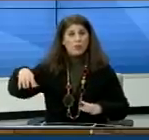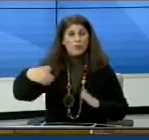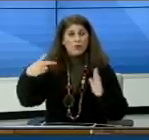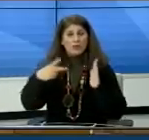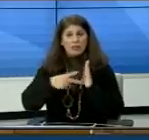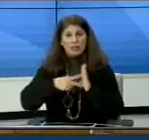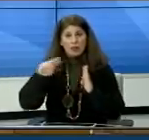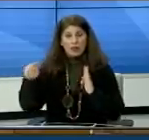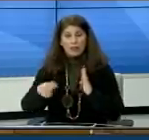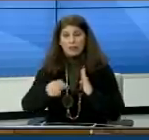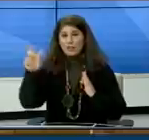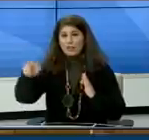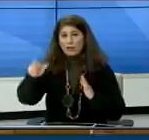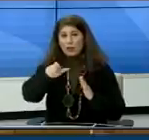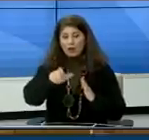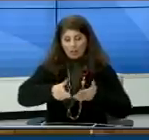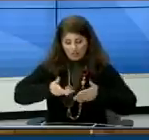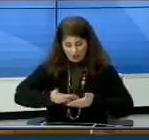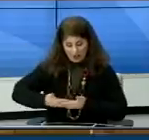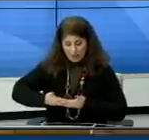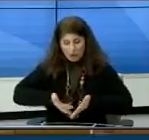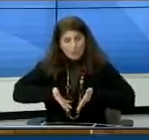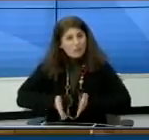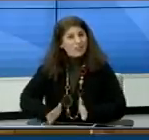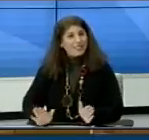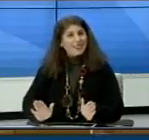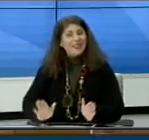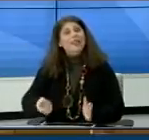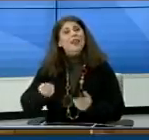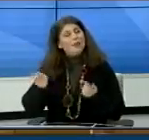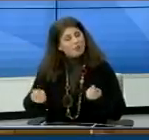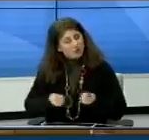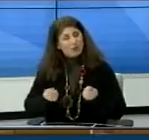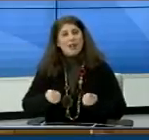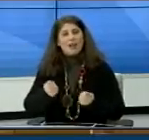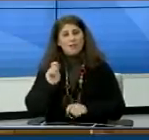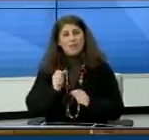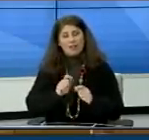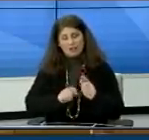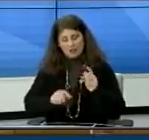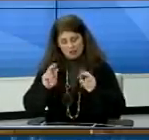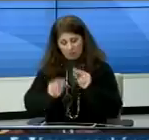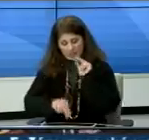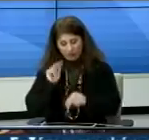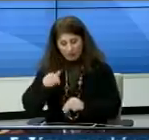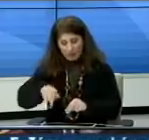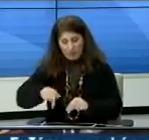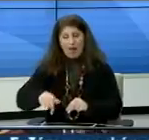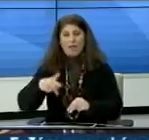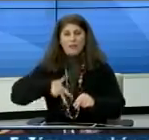ευρώ για κάθε νεογέννητο παιδί που υλοποιήθηκαν και θεσμοθετήθηκαν από αυτή την κυβέρνηση.